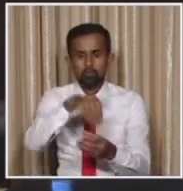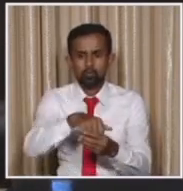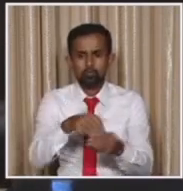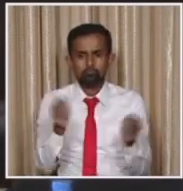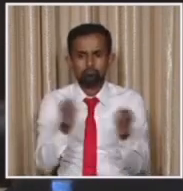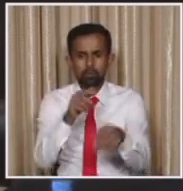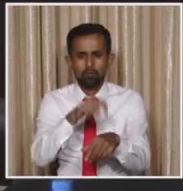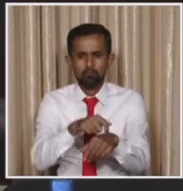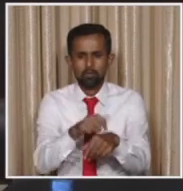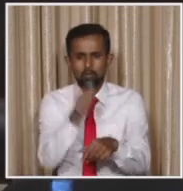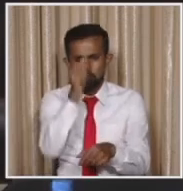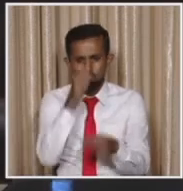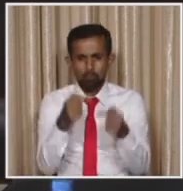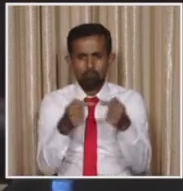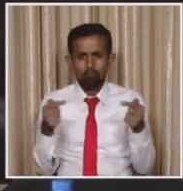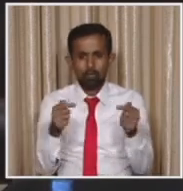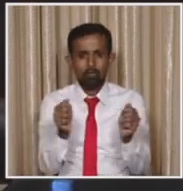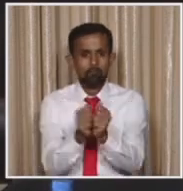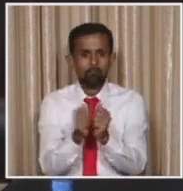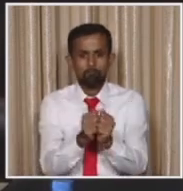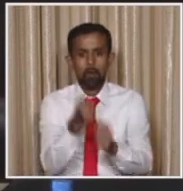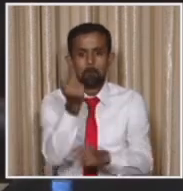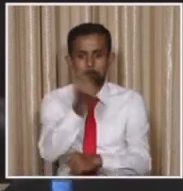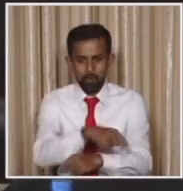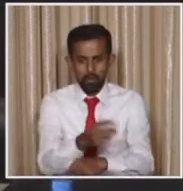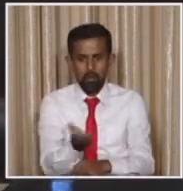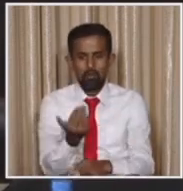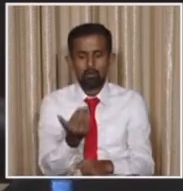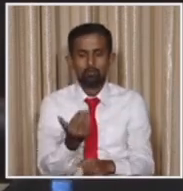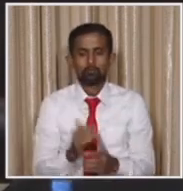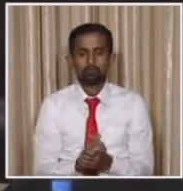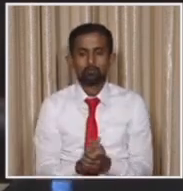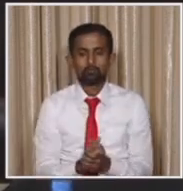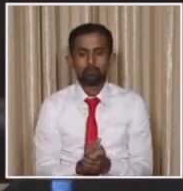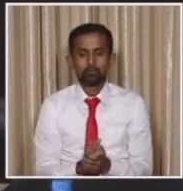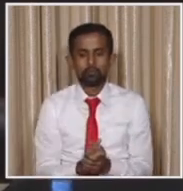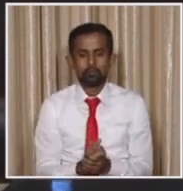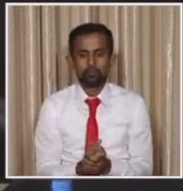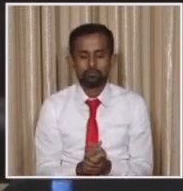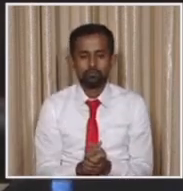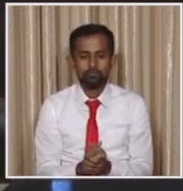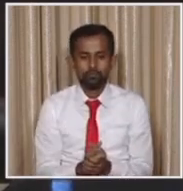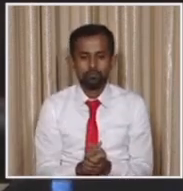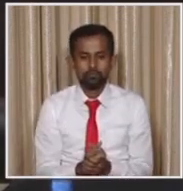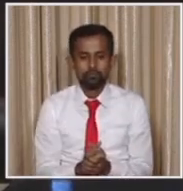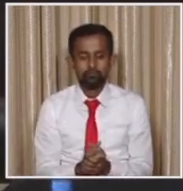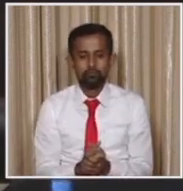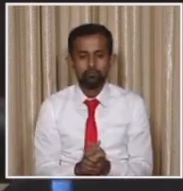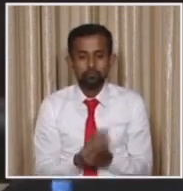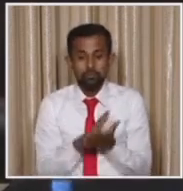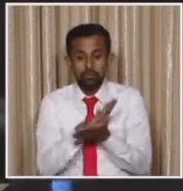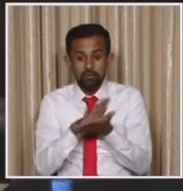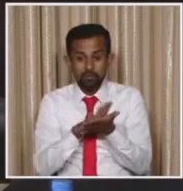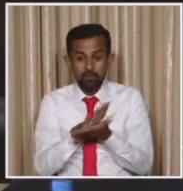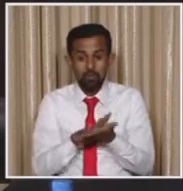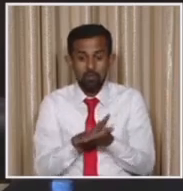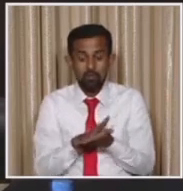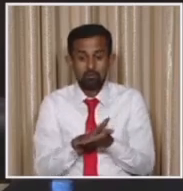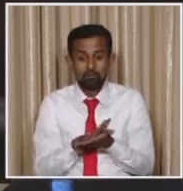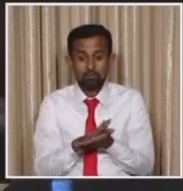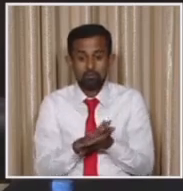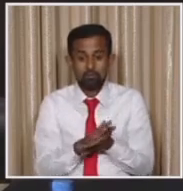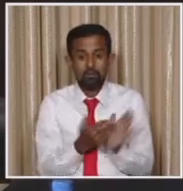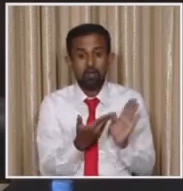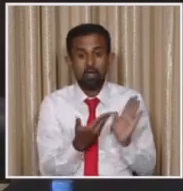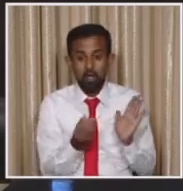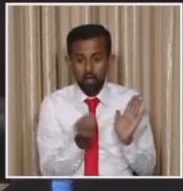කෙටි කාලීන දූෂණ විරෝධී ක්‍රියාමාර්ග ගන්න ඕනේ. ඇත්ත වශයෙන්ම මේකේ ඉතාමත්ම පැහැදිලිව ඉදිරිපත්